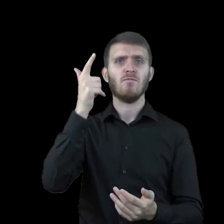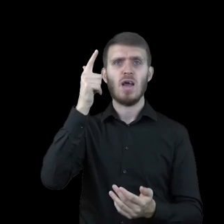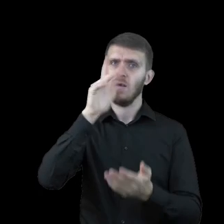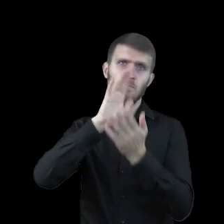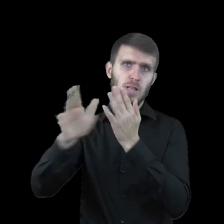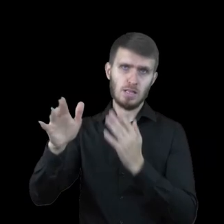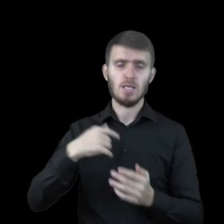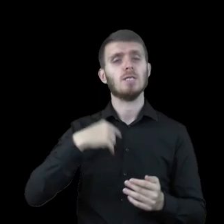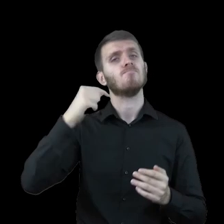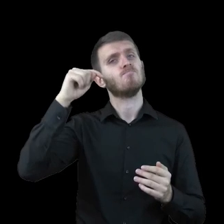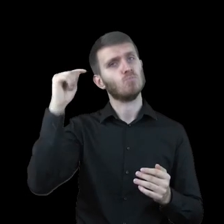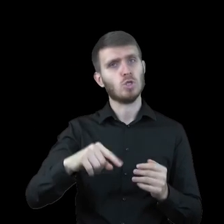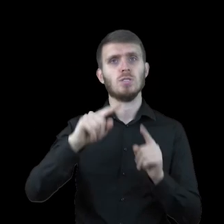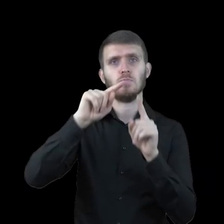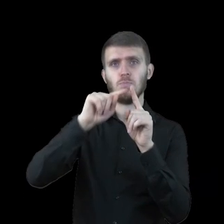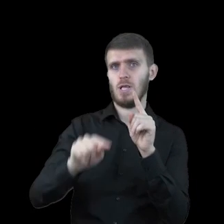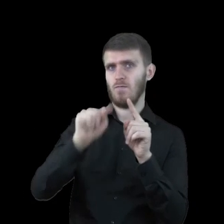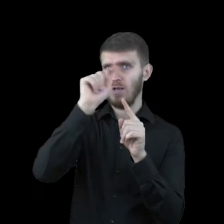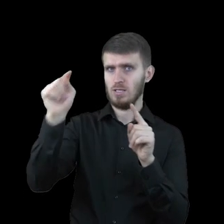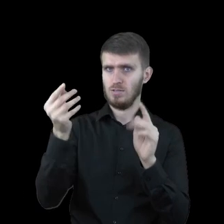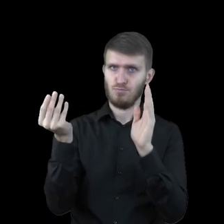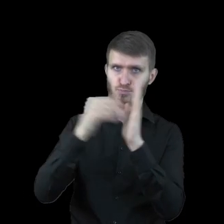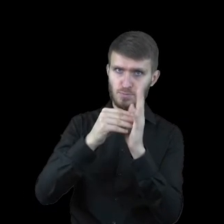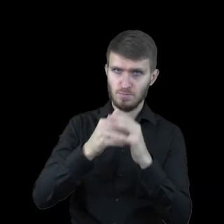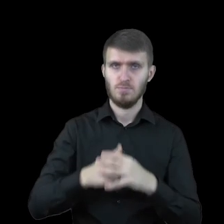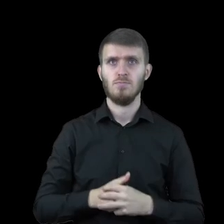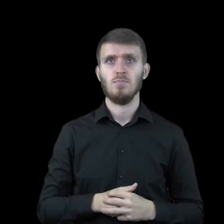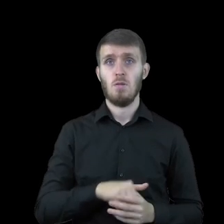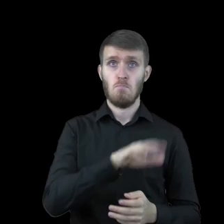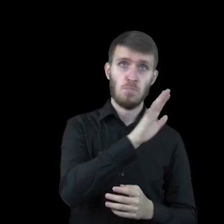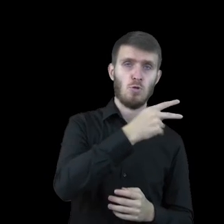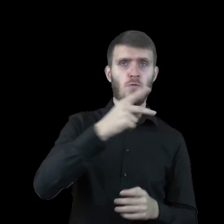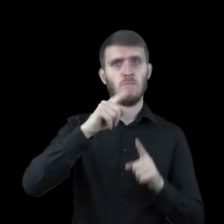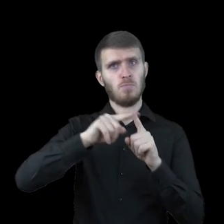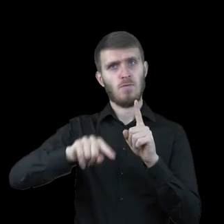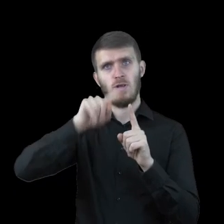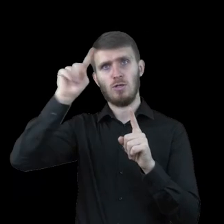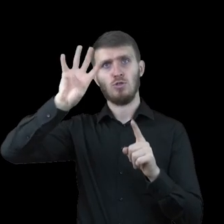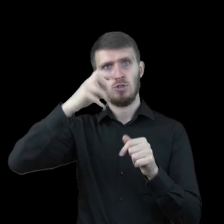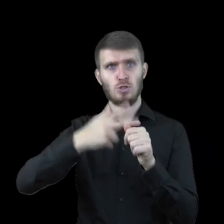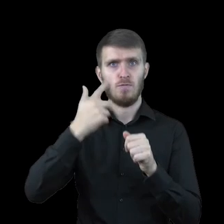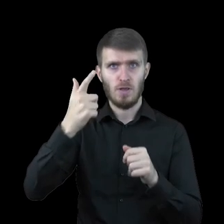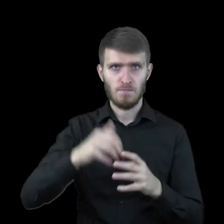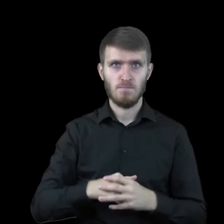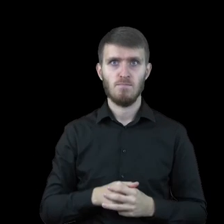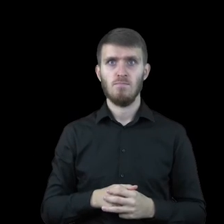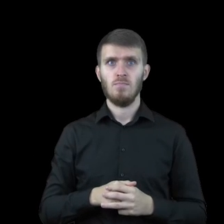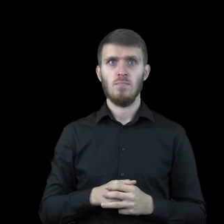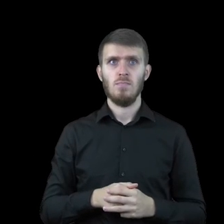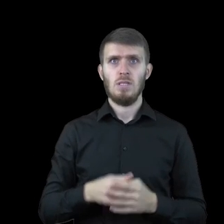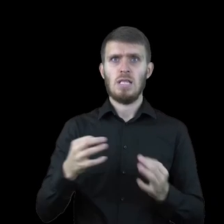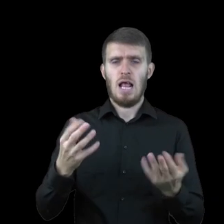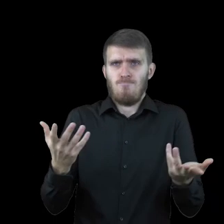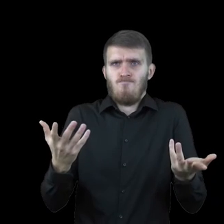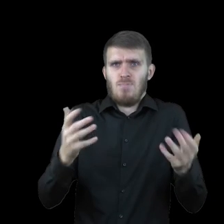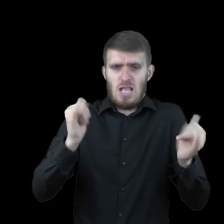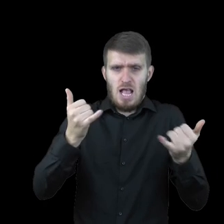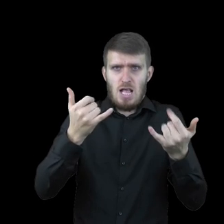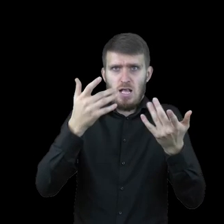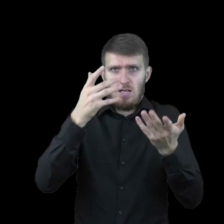432. Chcę znaleźć B, czyli muszę wziąć pierwiastek, czyli B równa się pierwiastek z 432.